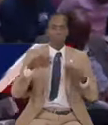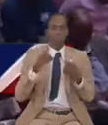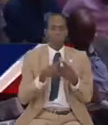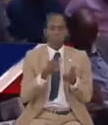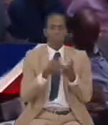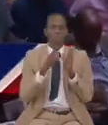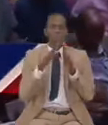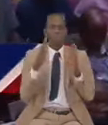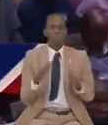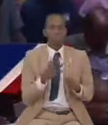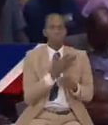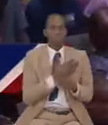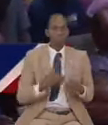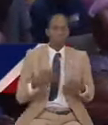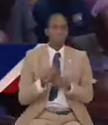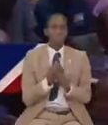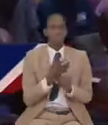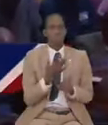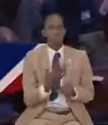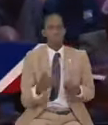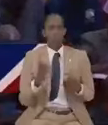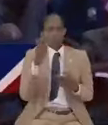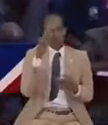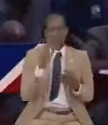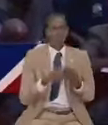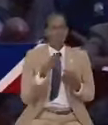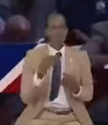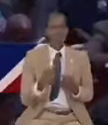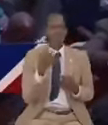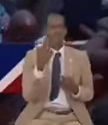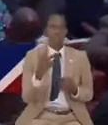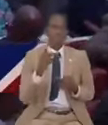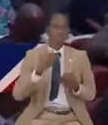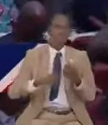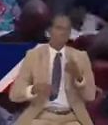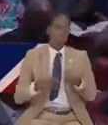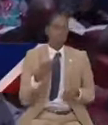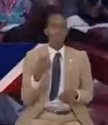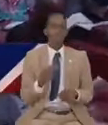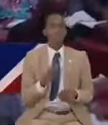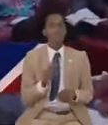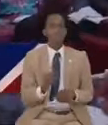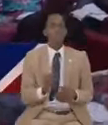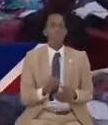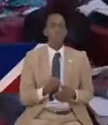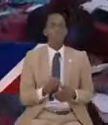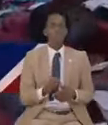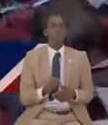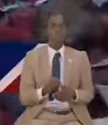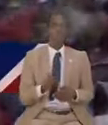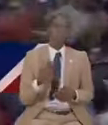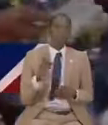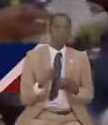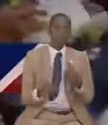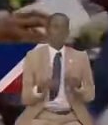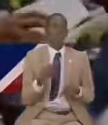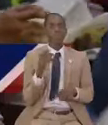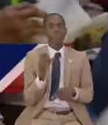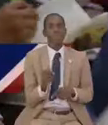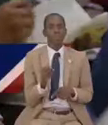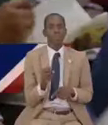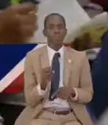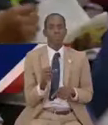ensuite Daniel Allah dans sa maison et intrusive et il intrusit de cette affaire à Nania Michael et Azaria ses compagnons